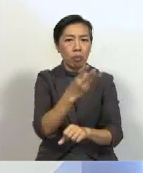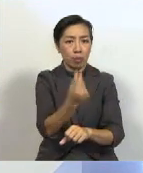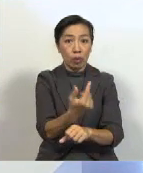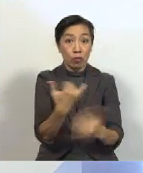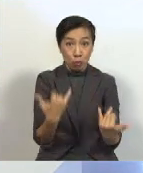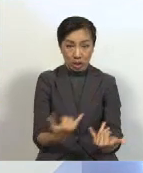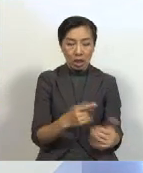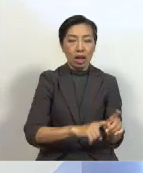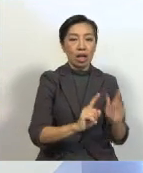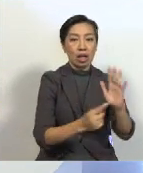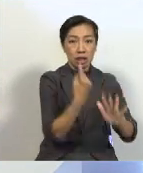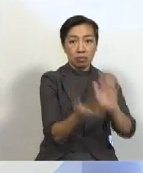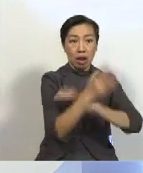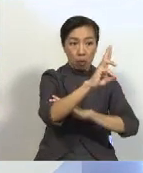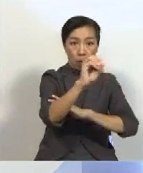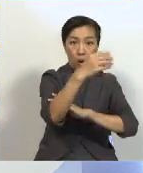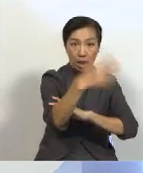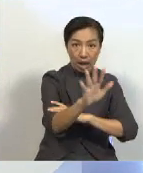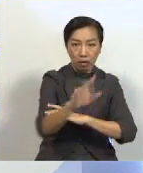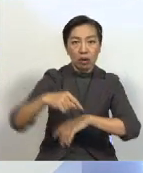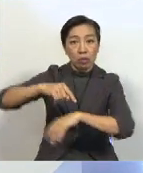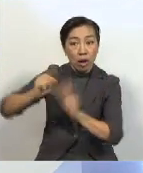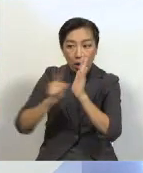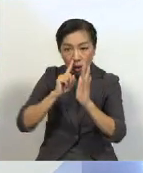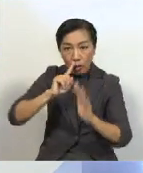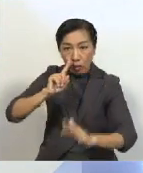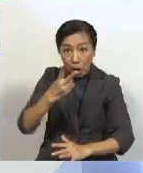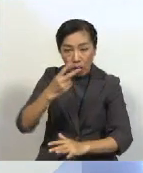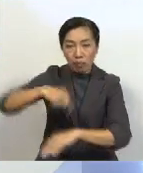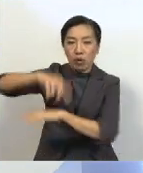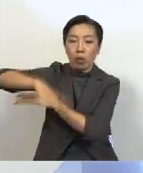เริ่มวันที่6โมงเช้านะคะแล้วก็รอบที่2เริ่มกันตั้งแต่6โมงเย็นนั่นเองนะคะ